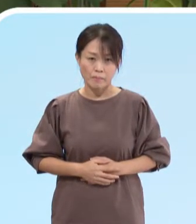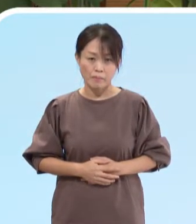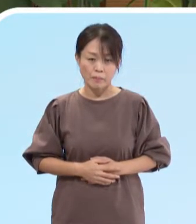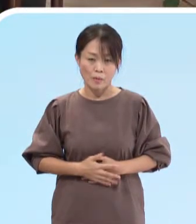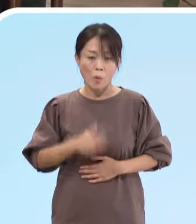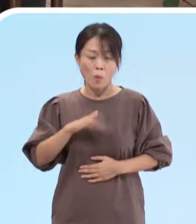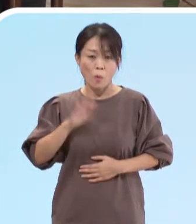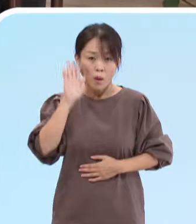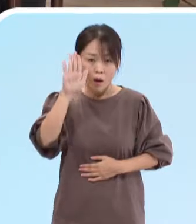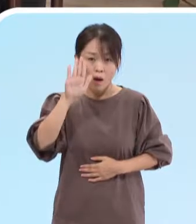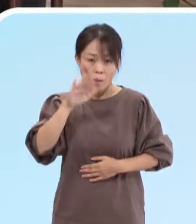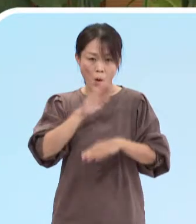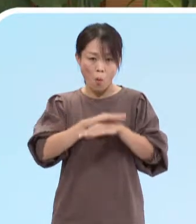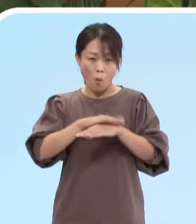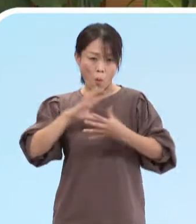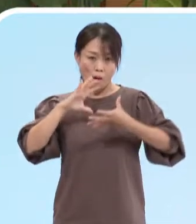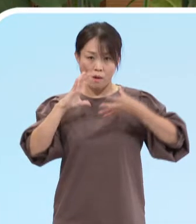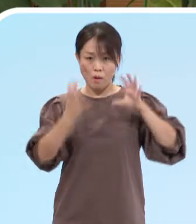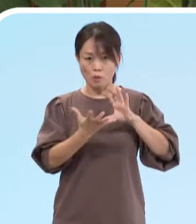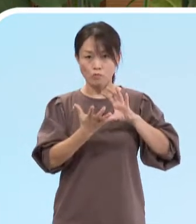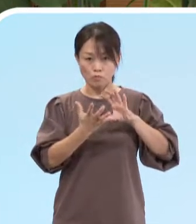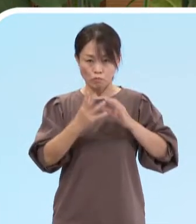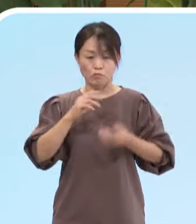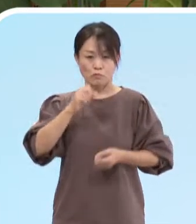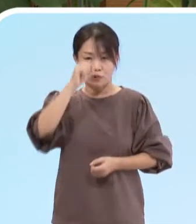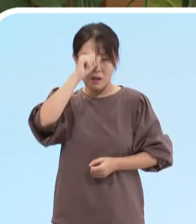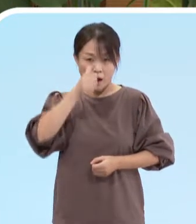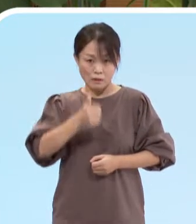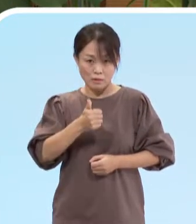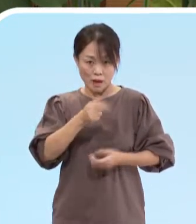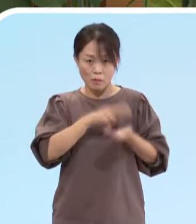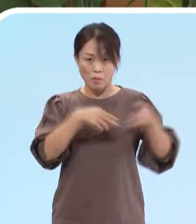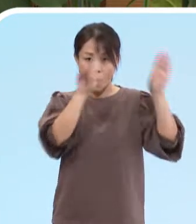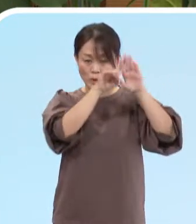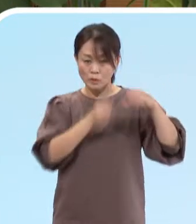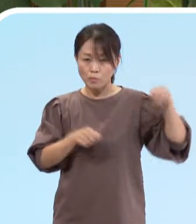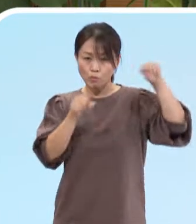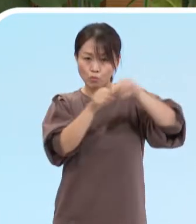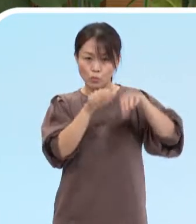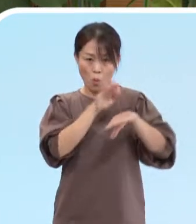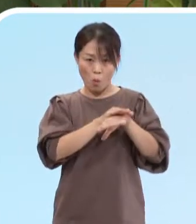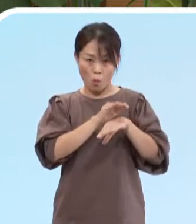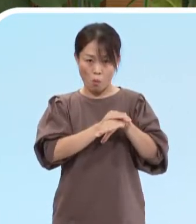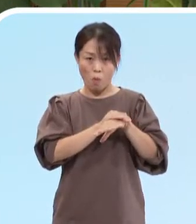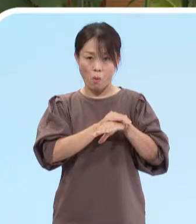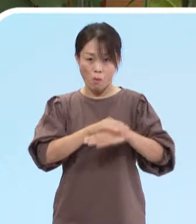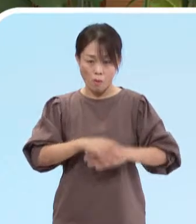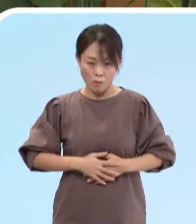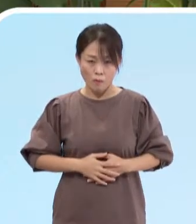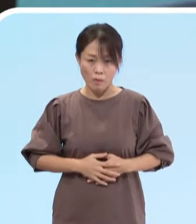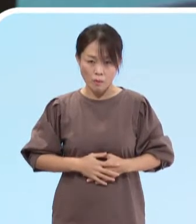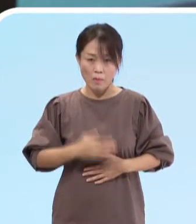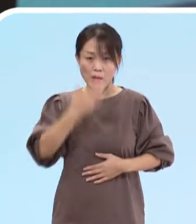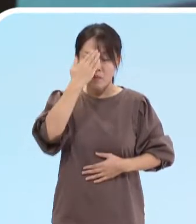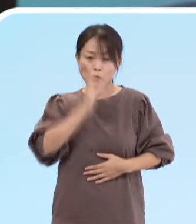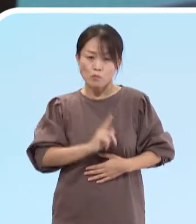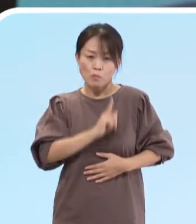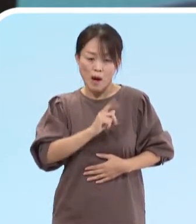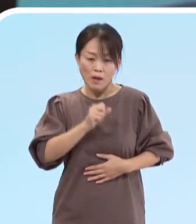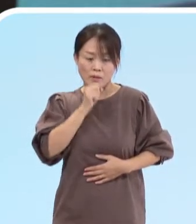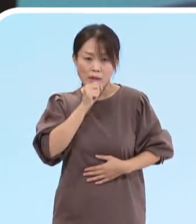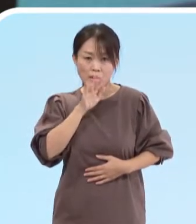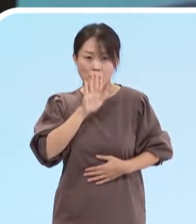ません。これからはですね、患者さんと医療機関を直接つなげるようにという努力を今しております。発熱